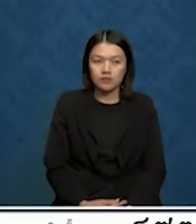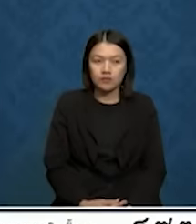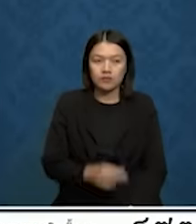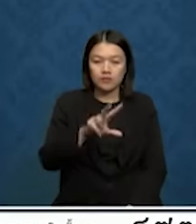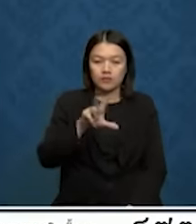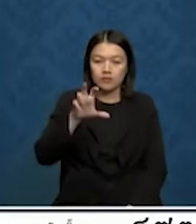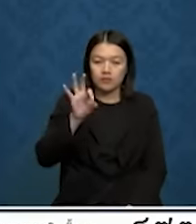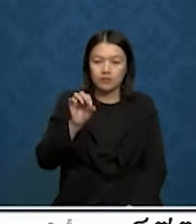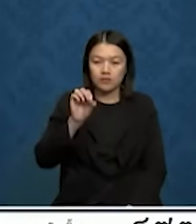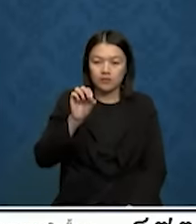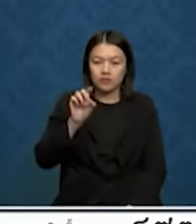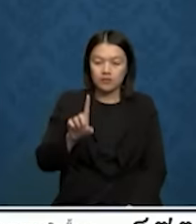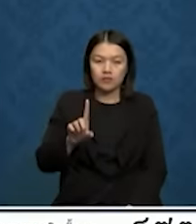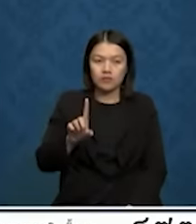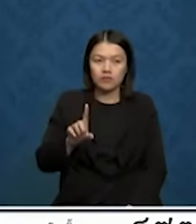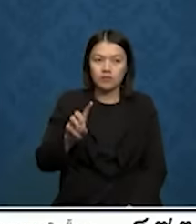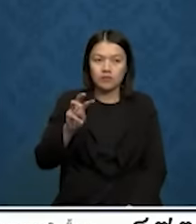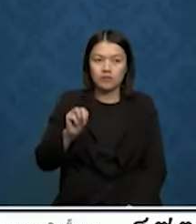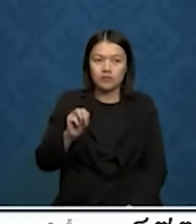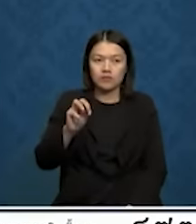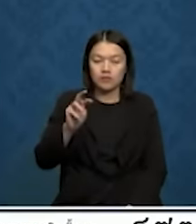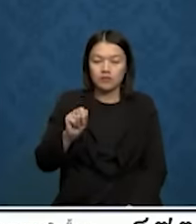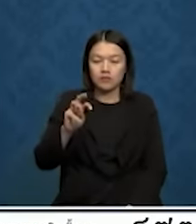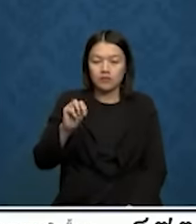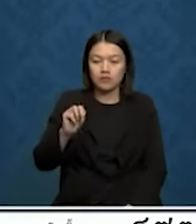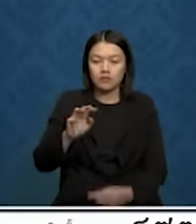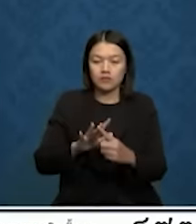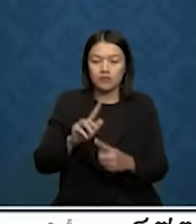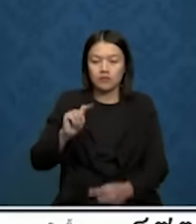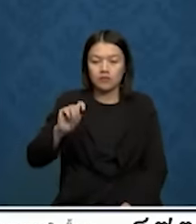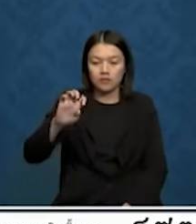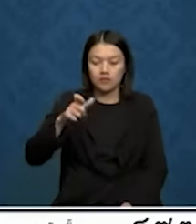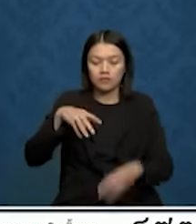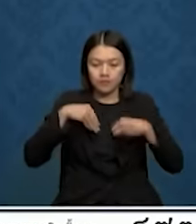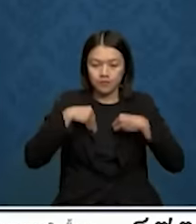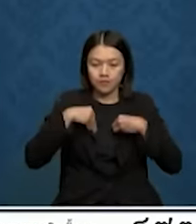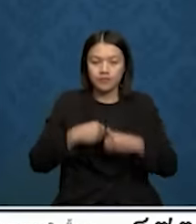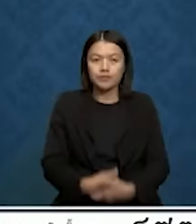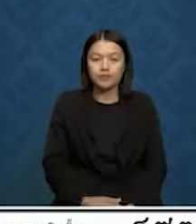391นายสมมุติเบญจลักษณ ์เห็นชอบครับ